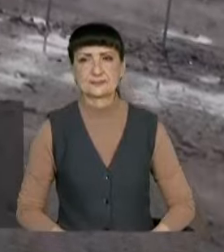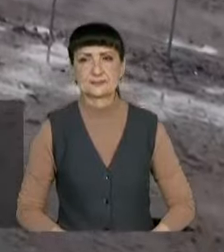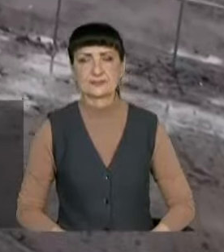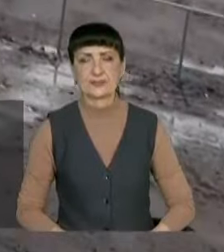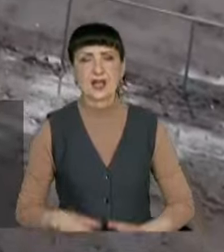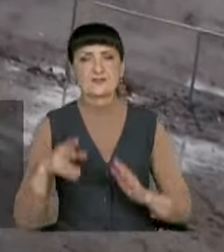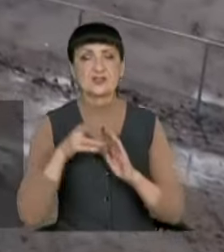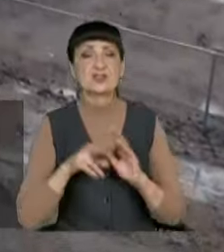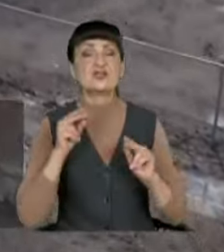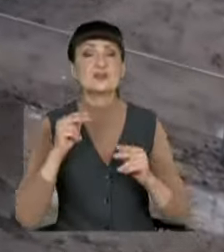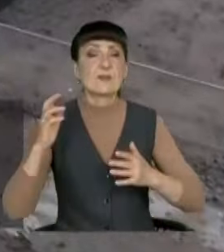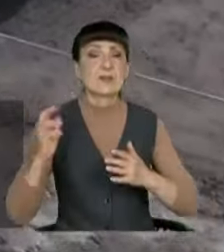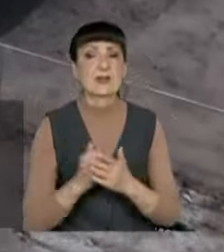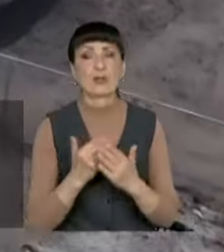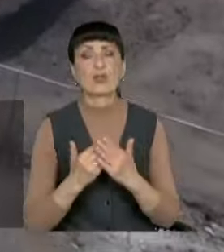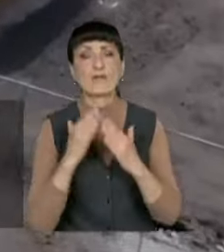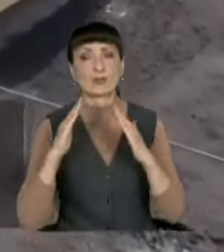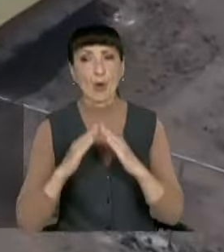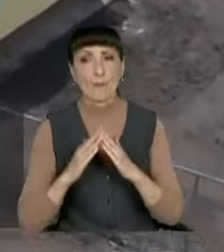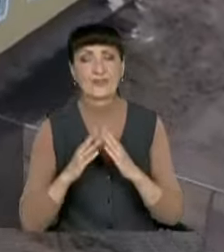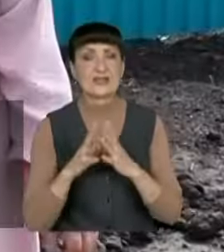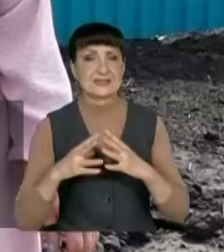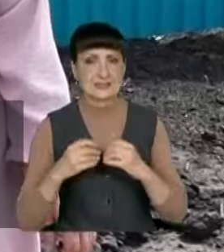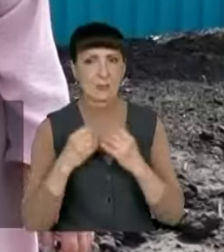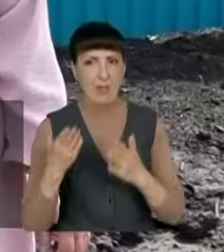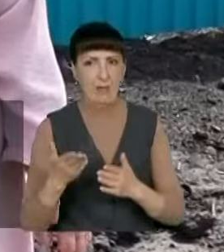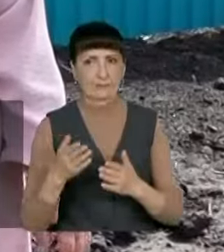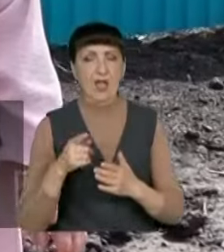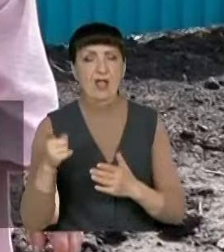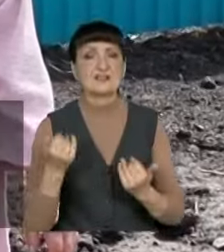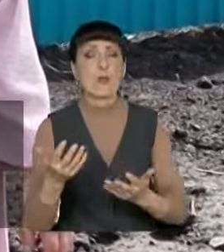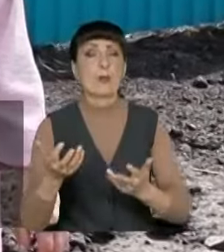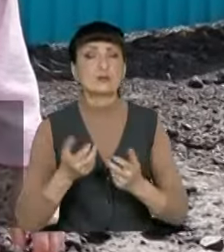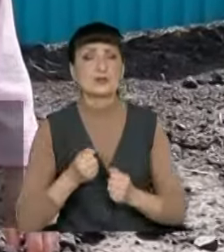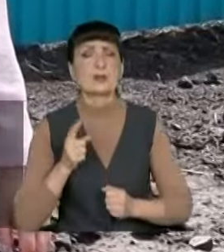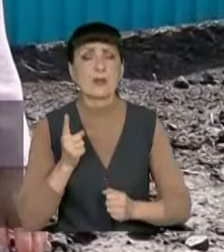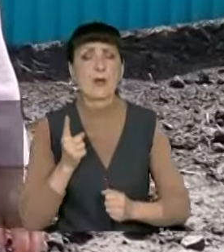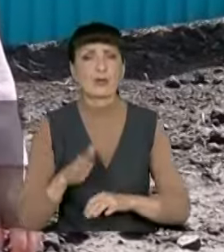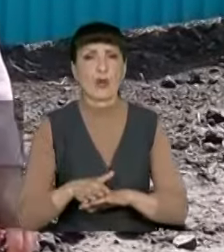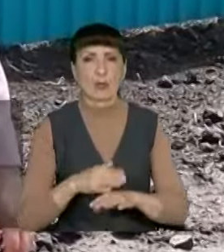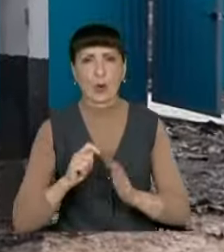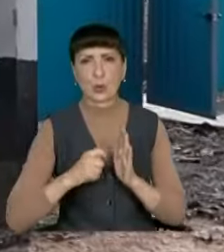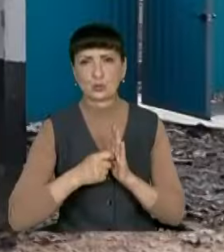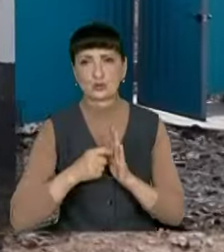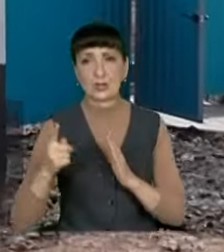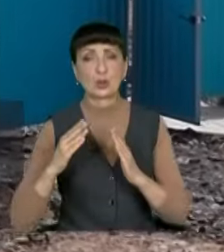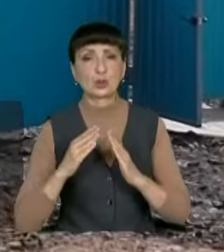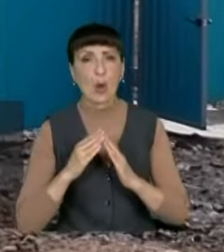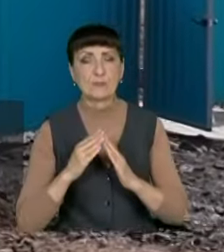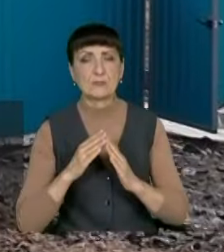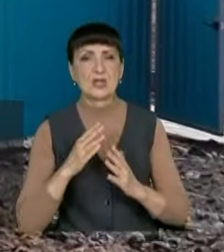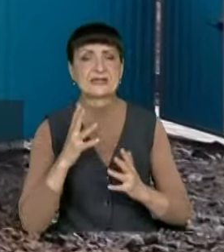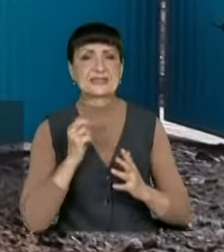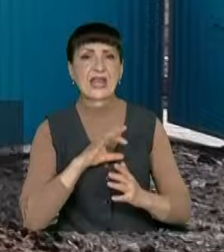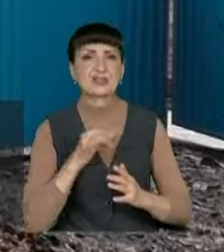В числе счастливых обладателей нового жилья и семья Амировых. Сегодня они получили долгожданные ключи. Их дом в поселке Заречный